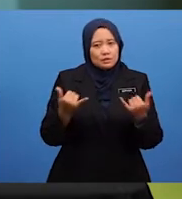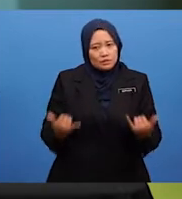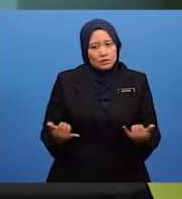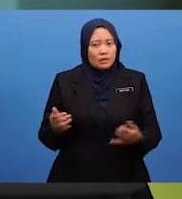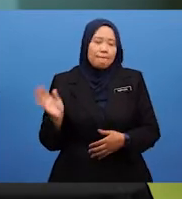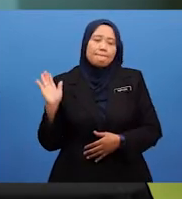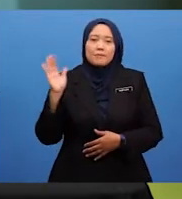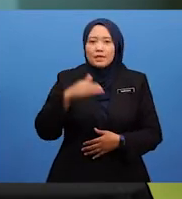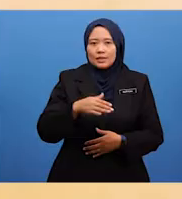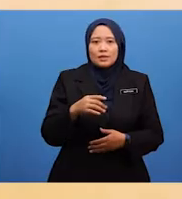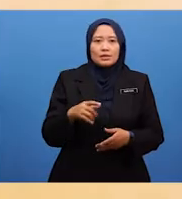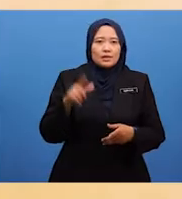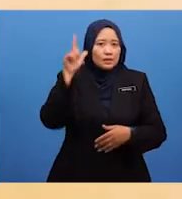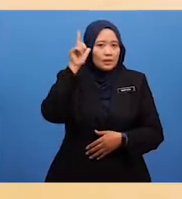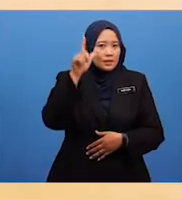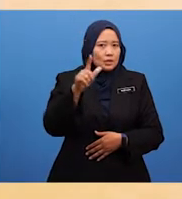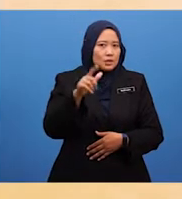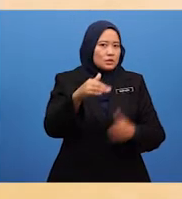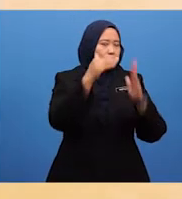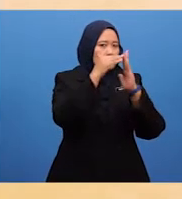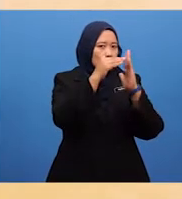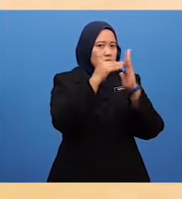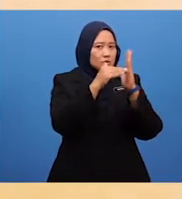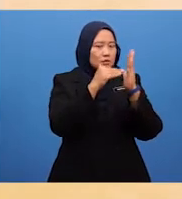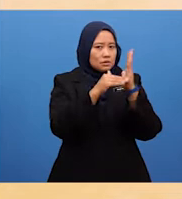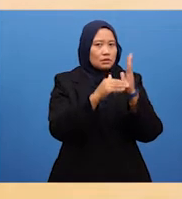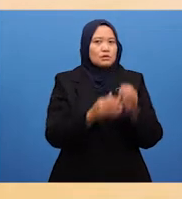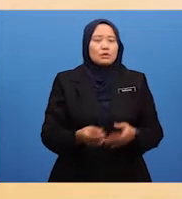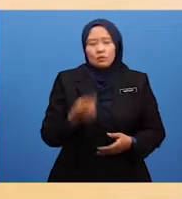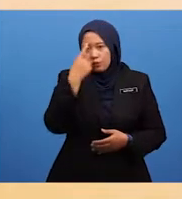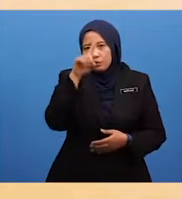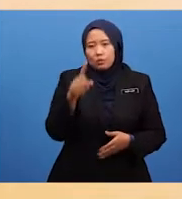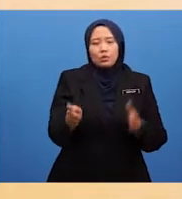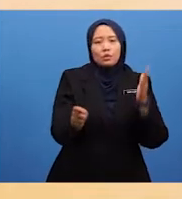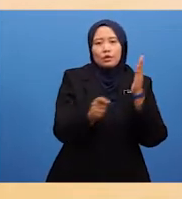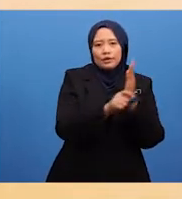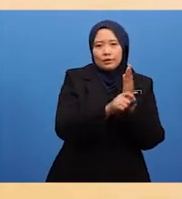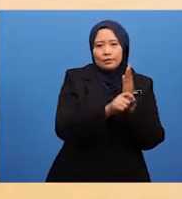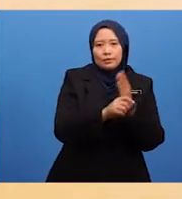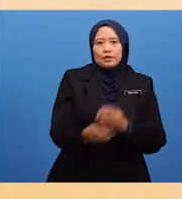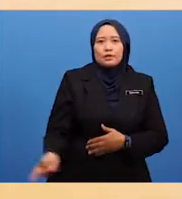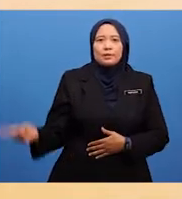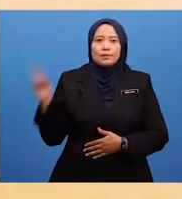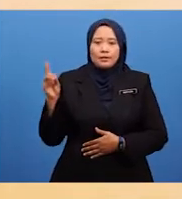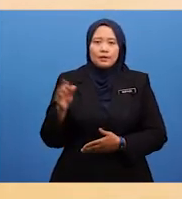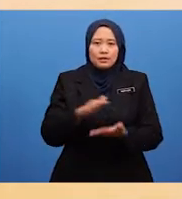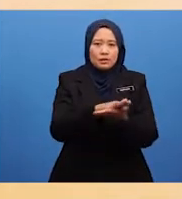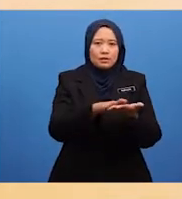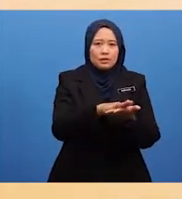Sekarang, mari kita lihat senarai semak bagaimana untuk menambahkan daya geseran